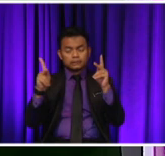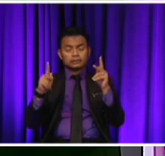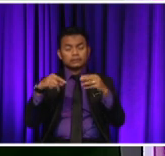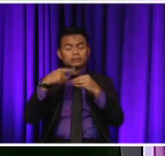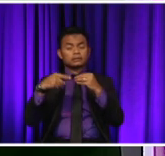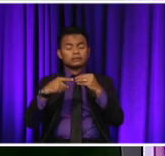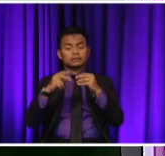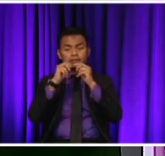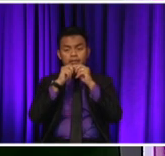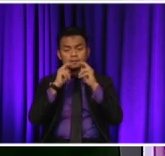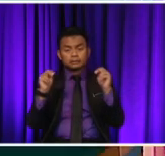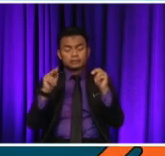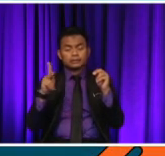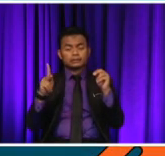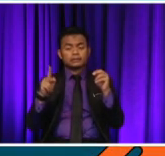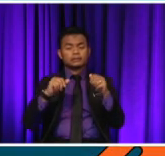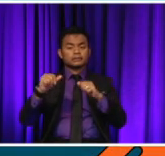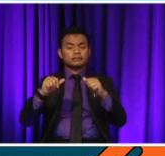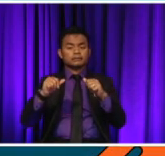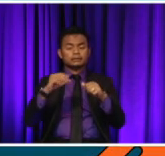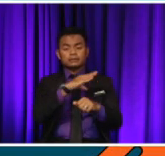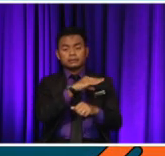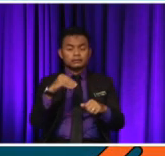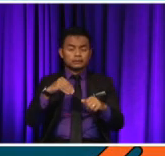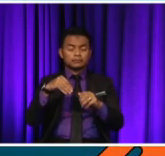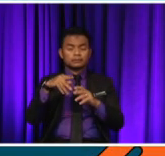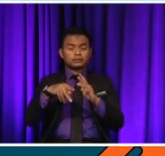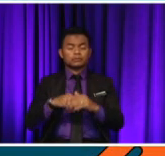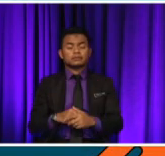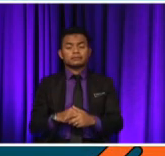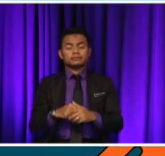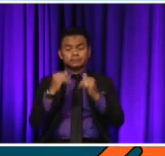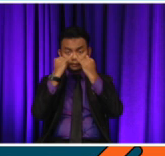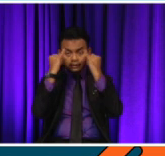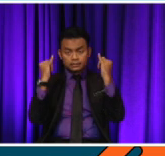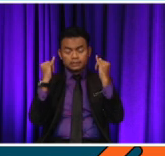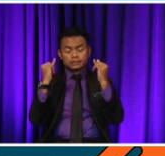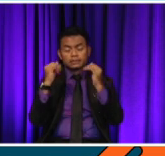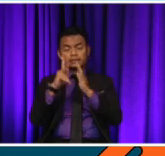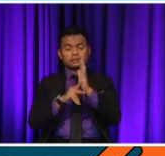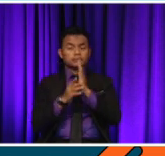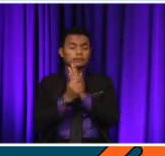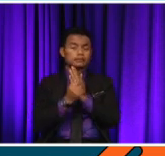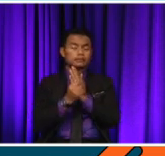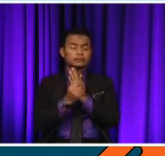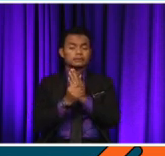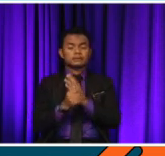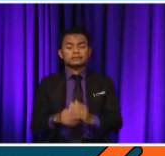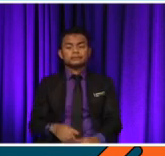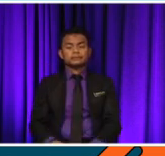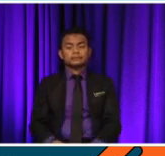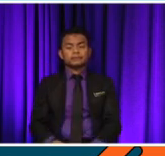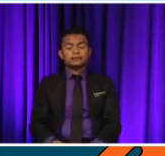jatuhkan activity dalam pengurusan oke yang kedua jelaskan kemahiran konseptual Dan yang ketiga Jelaskan ke